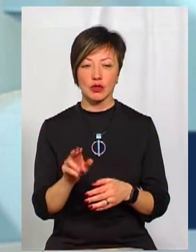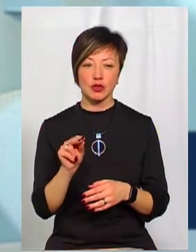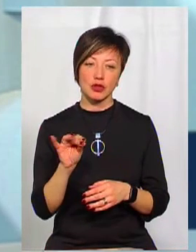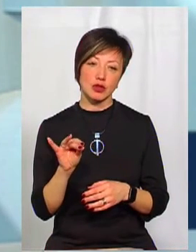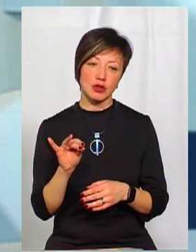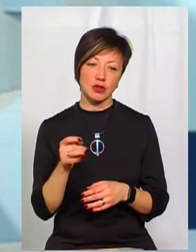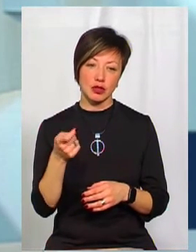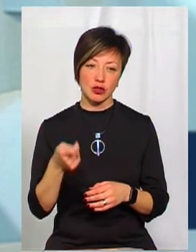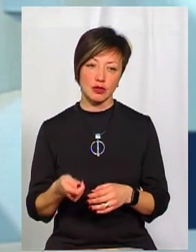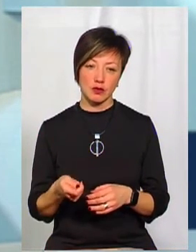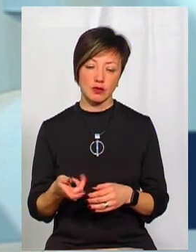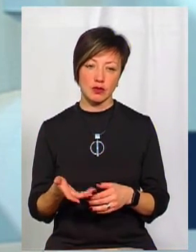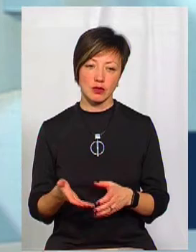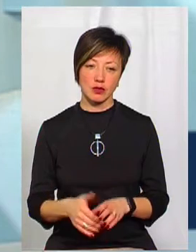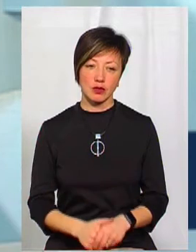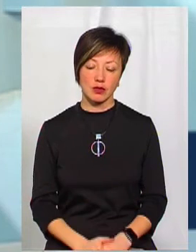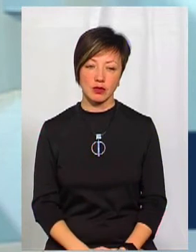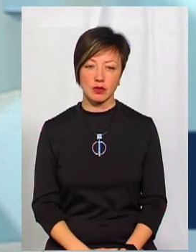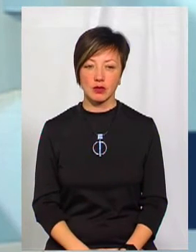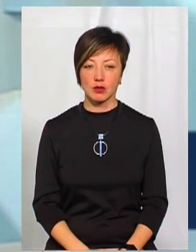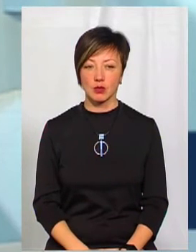ще базу?